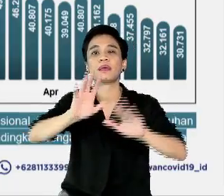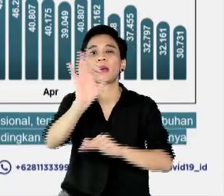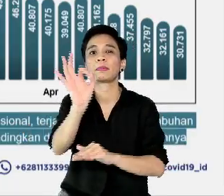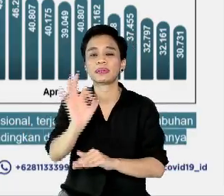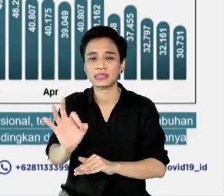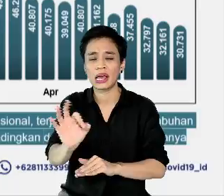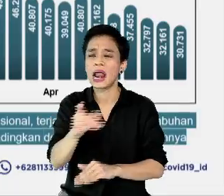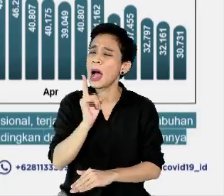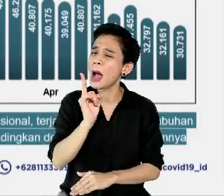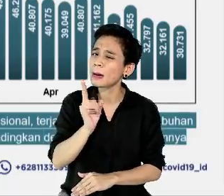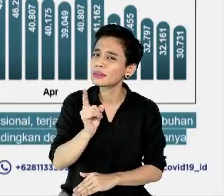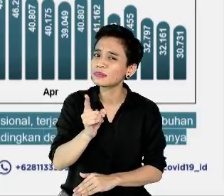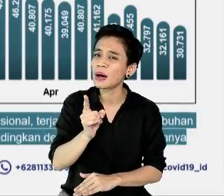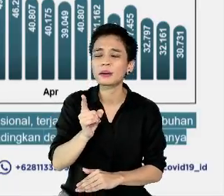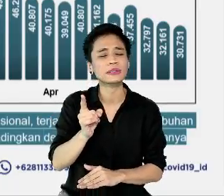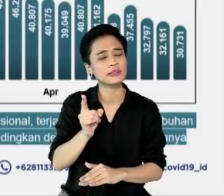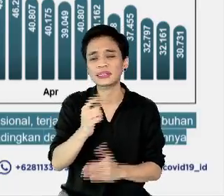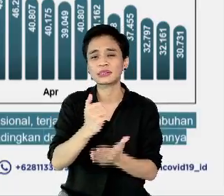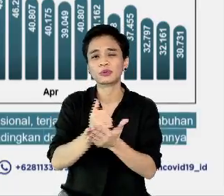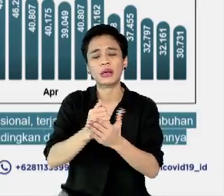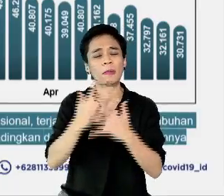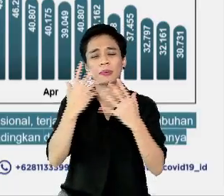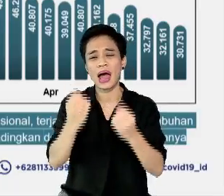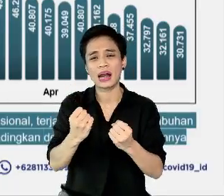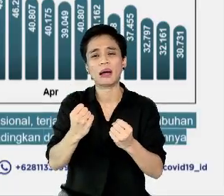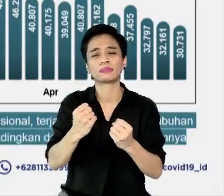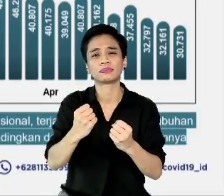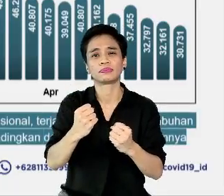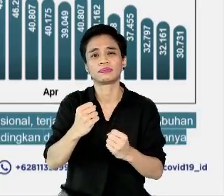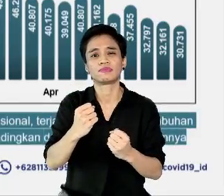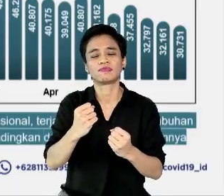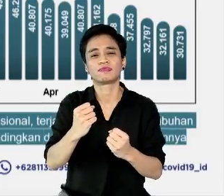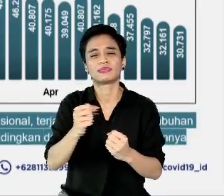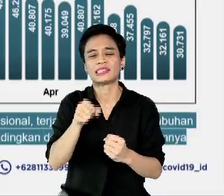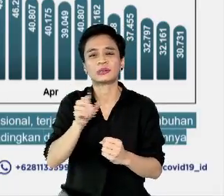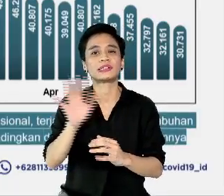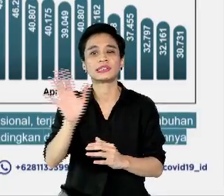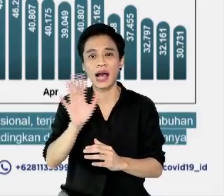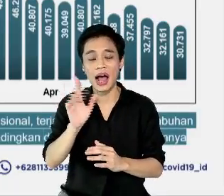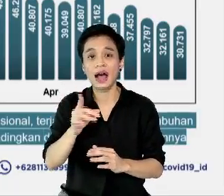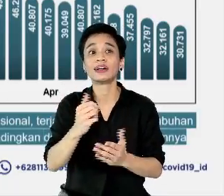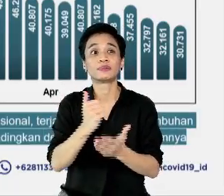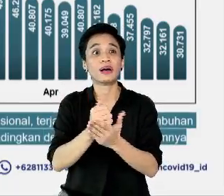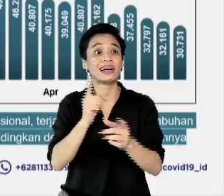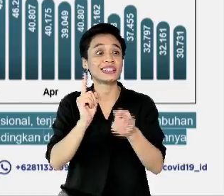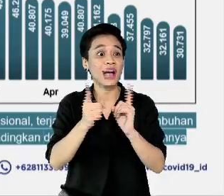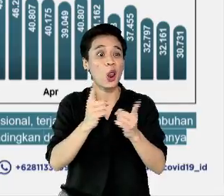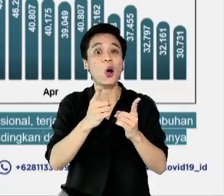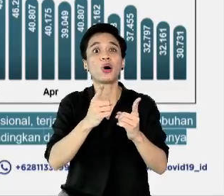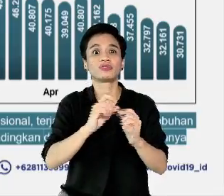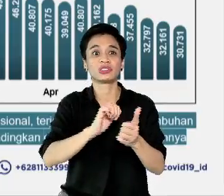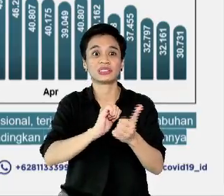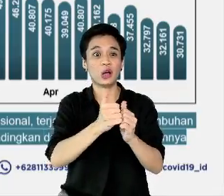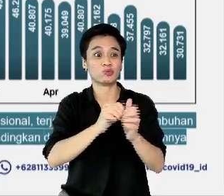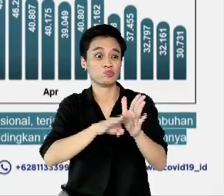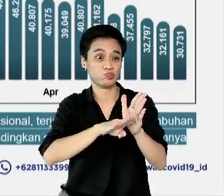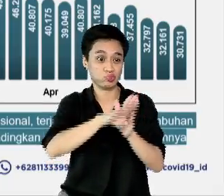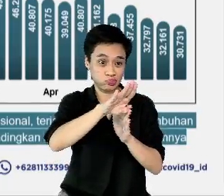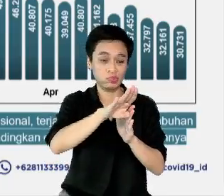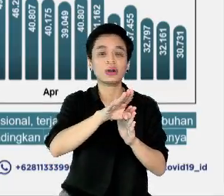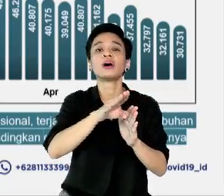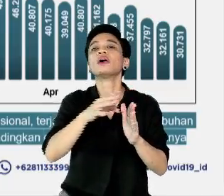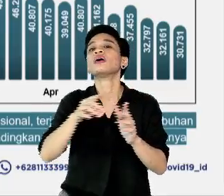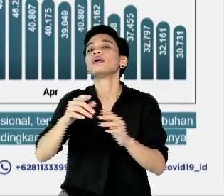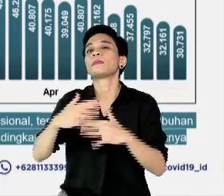Hal ini merupakan perkembangan yang sangat tidak diharapkan, di mana ketika kasus meningkat, seharusnya selalu dibarengi dengan meningkatnya